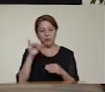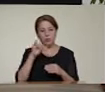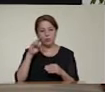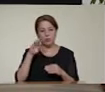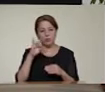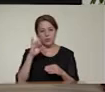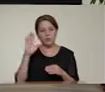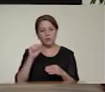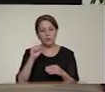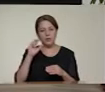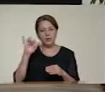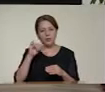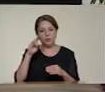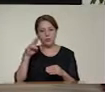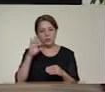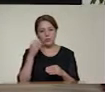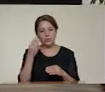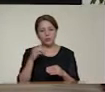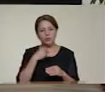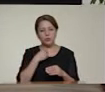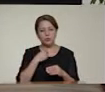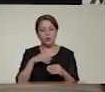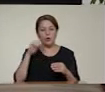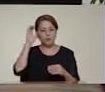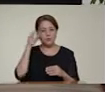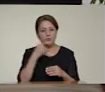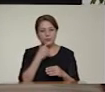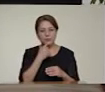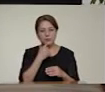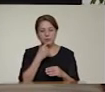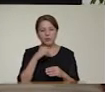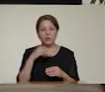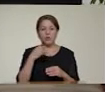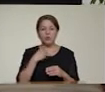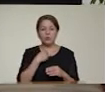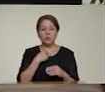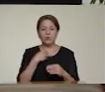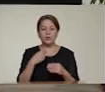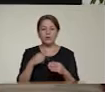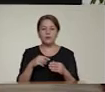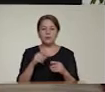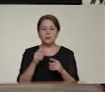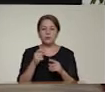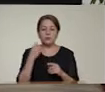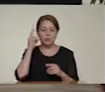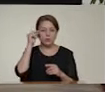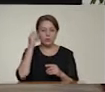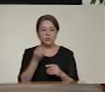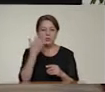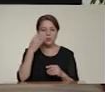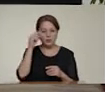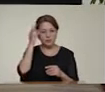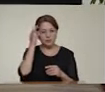undosh tovushlar. O'zbek tilida tovushlar soni nechta ekanligi ham yodingizdadir?